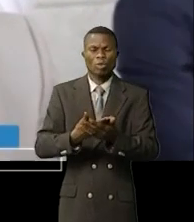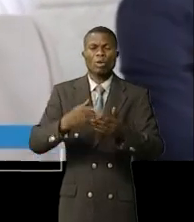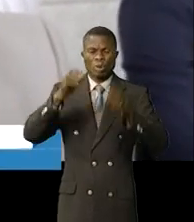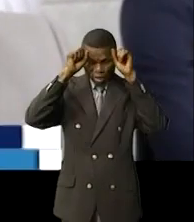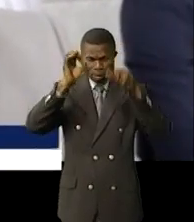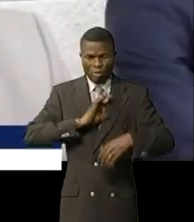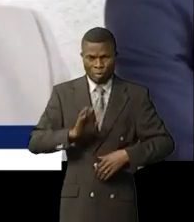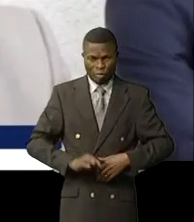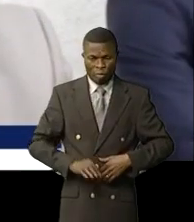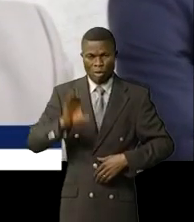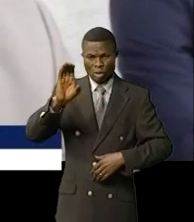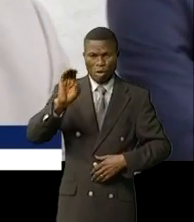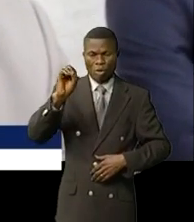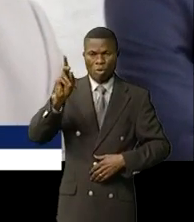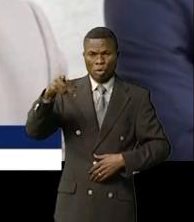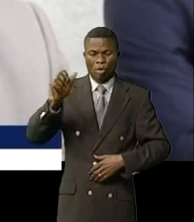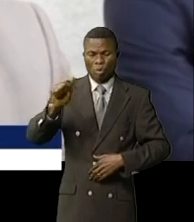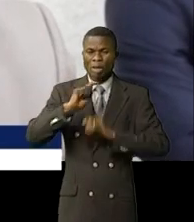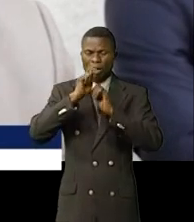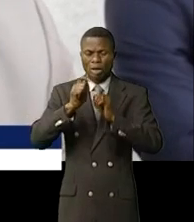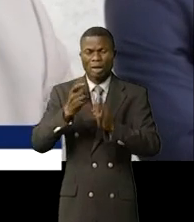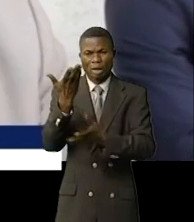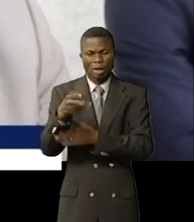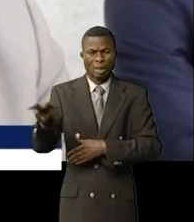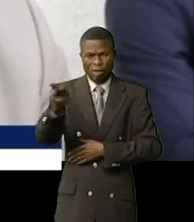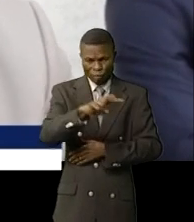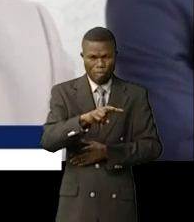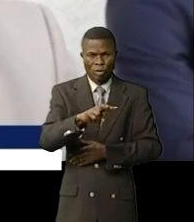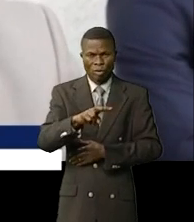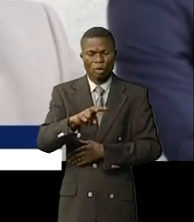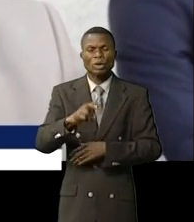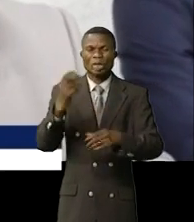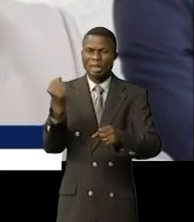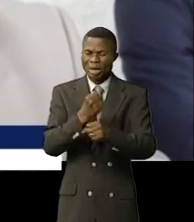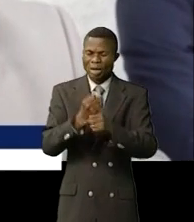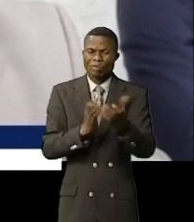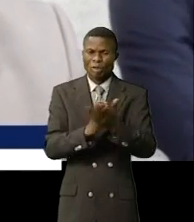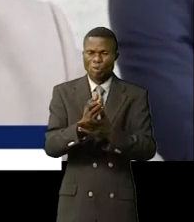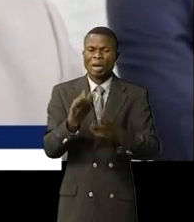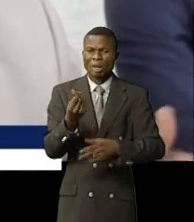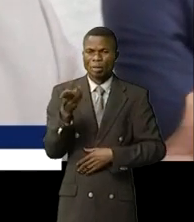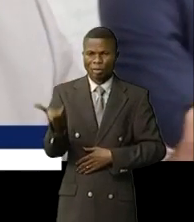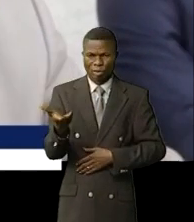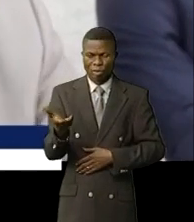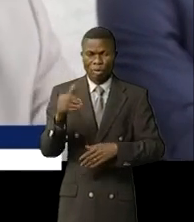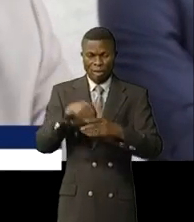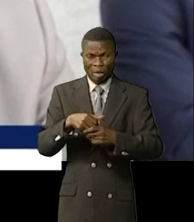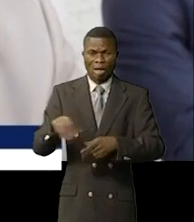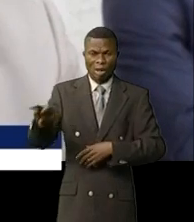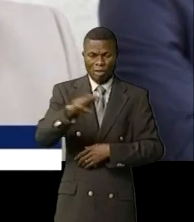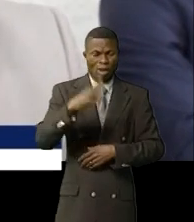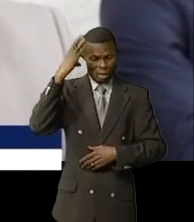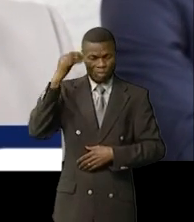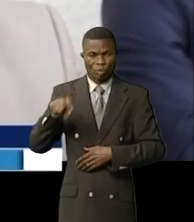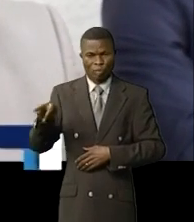vrais cobayes. Et donc, on vous invite de pouvoir bien jouer ce rôle-là parce que, à travers votre